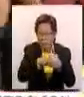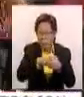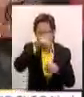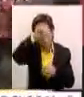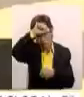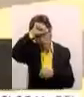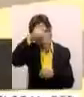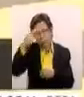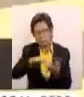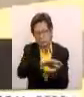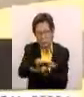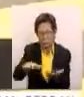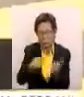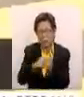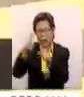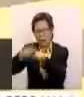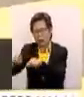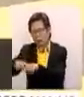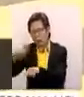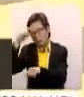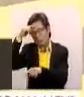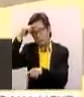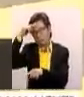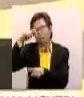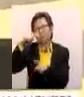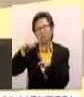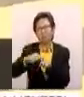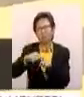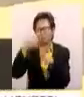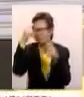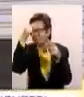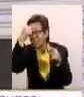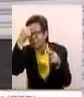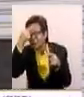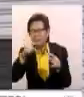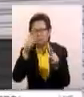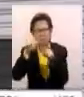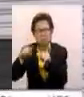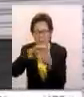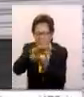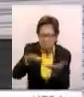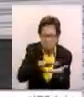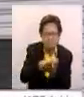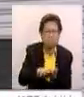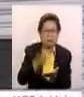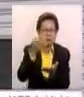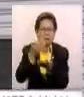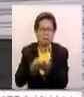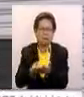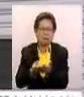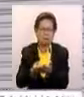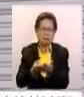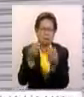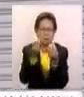seringkali bercampur aduk dengan pelbagai tanggapan yang mengelirukan. Kadar jangkitan